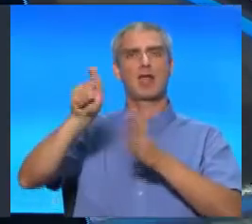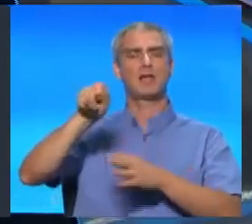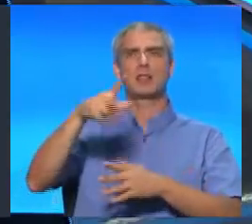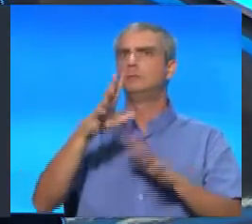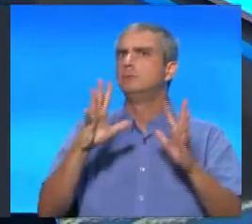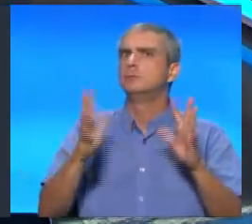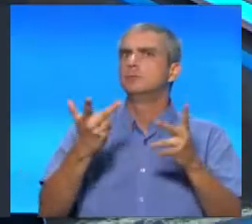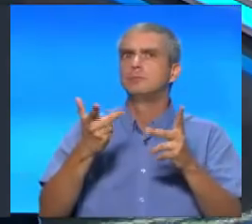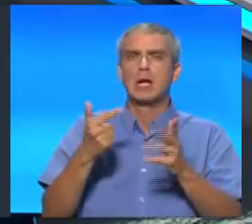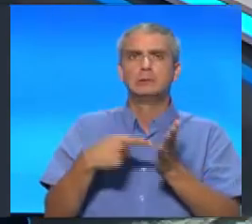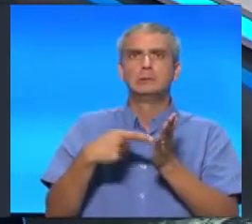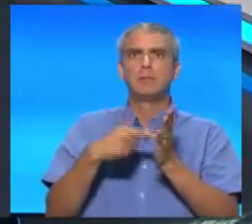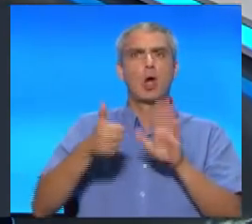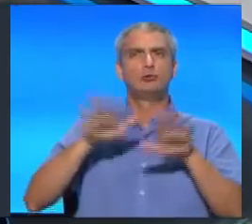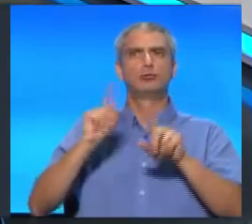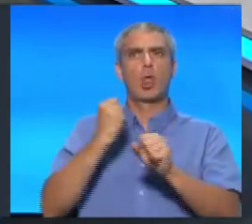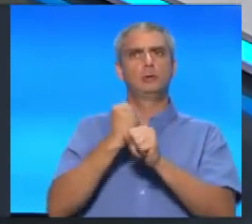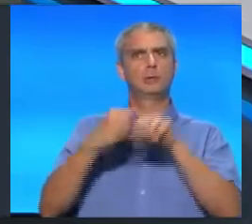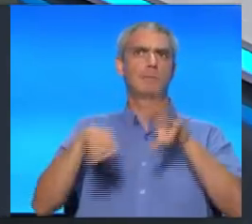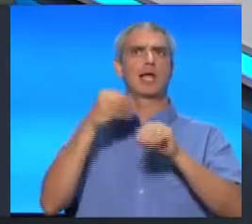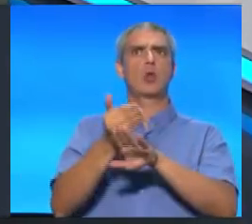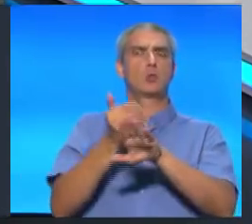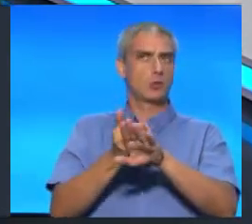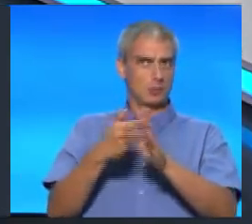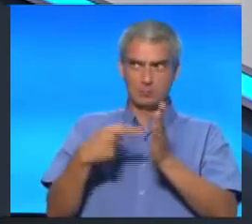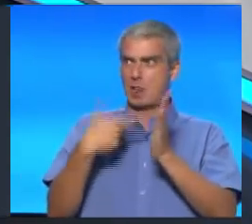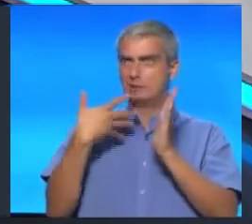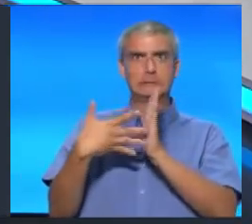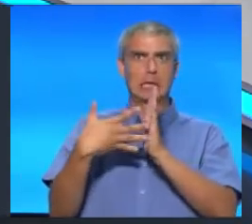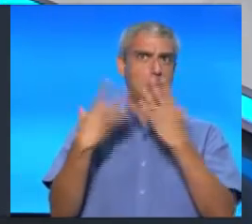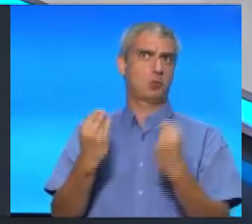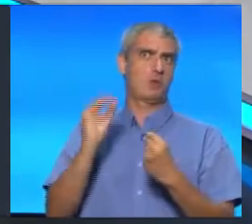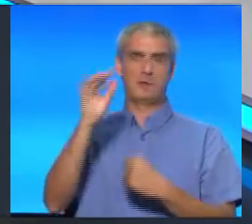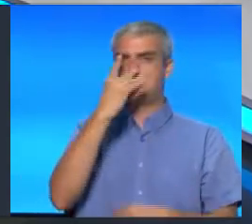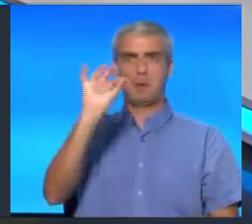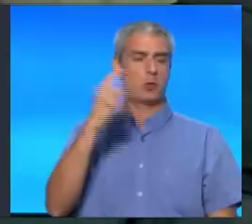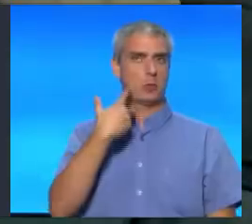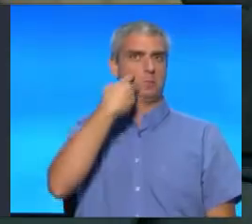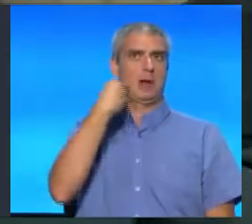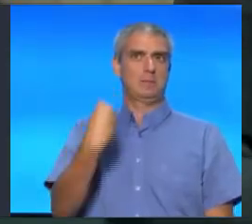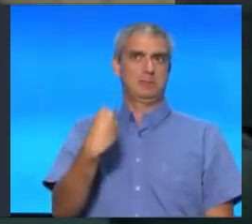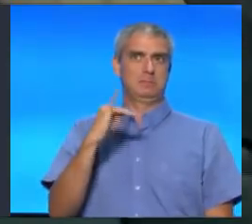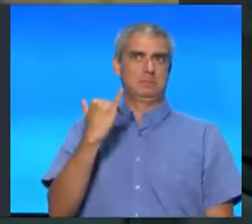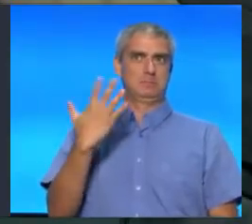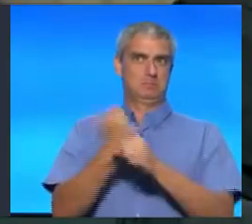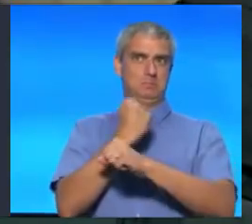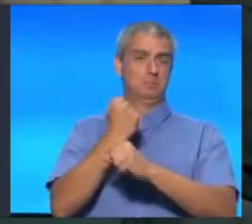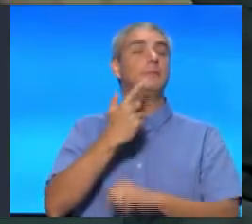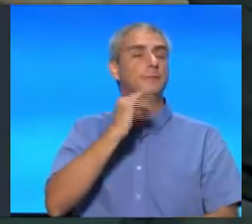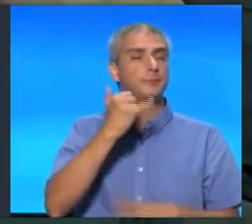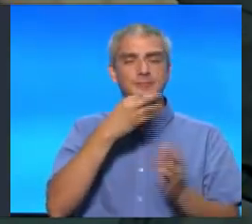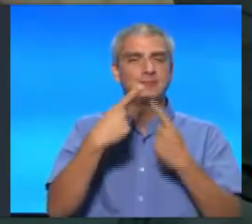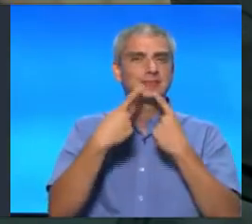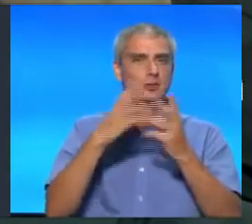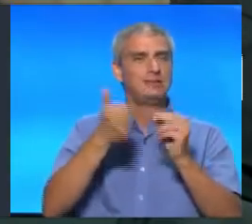למעשה מונע מראש הממשלה לגשת לבחירות מוקדמות? כי הסקרים דווקא לא רואים ממש מבחינתו, די מחמיאים אפילו. נכון, בשיחות שמקיים לאחרונה ראש הממשלה עם